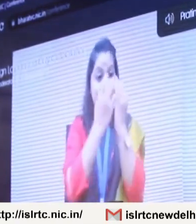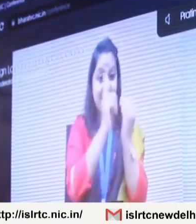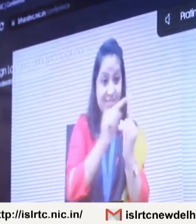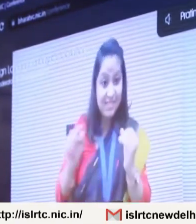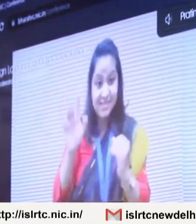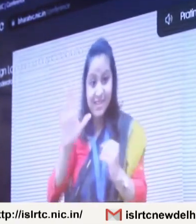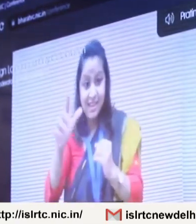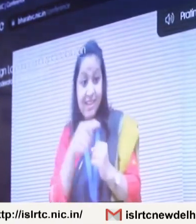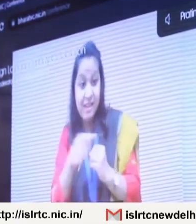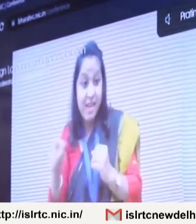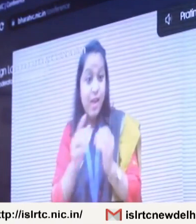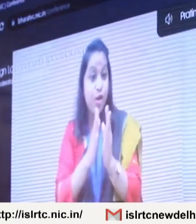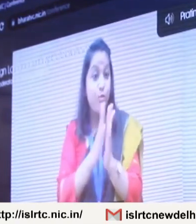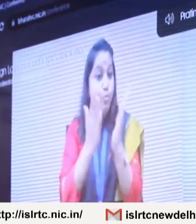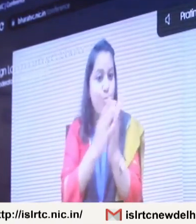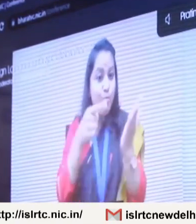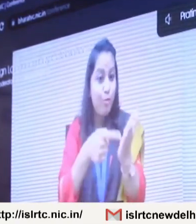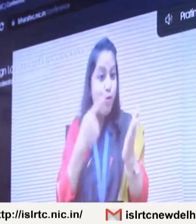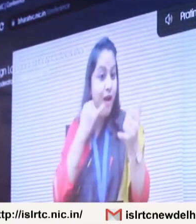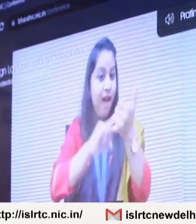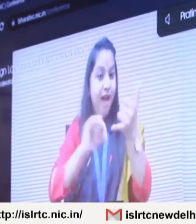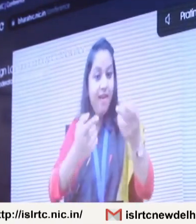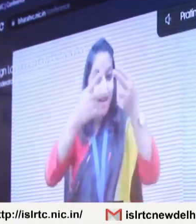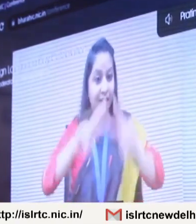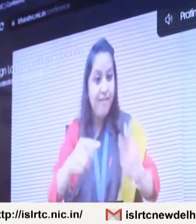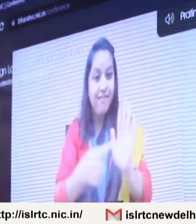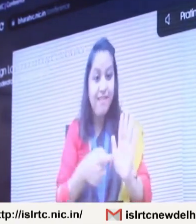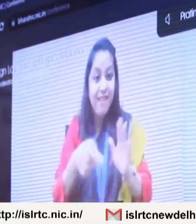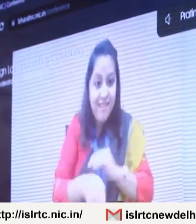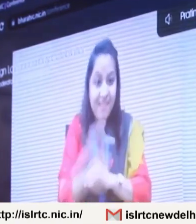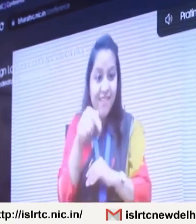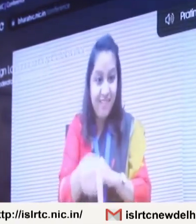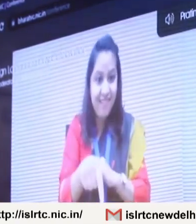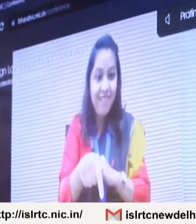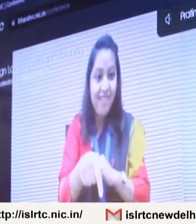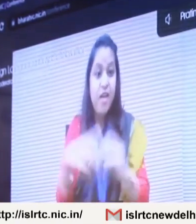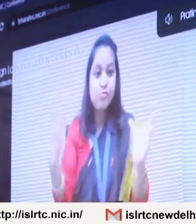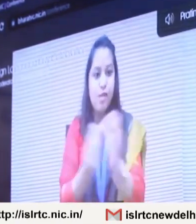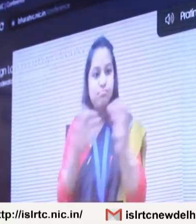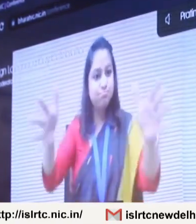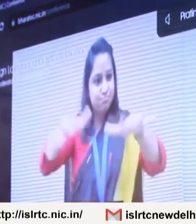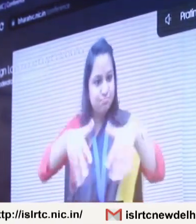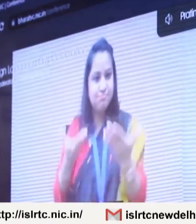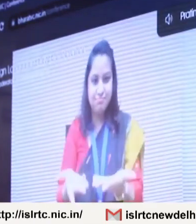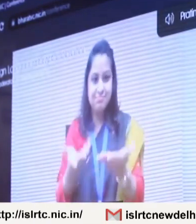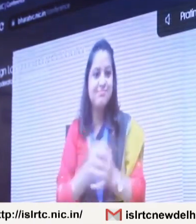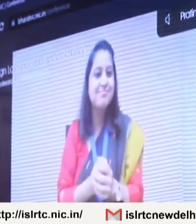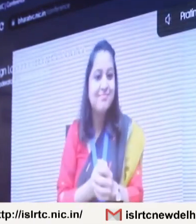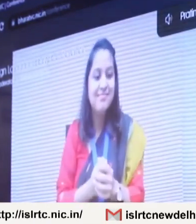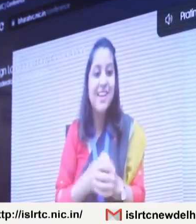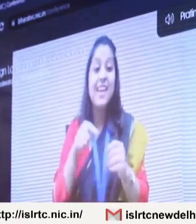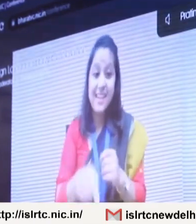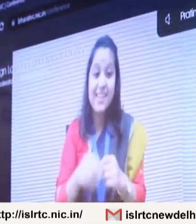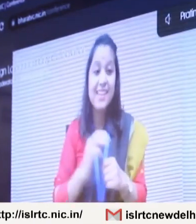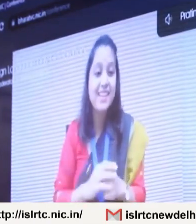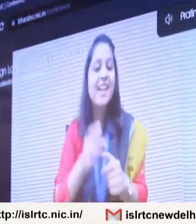पाठ्य पुस्तकों को सांकेतिक भाषा संस्करण के लिए उद्घाटन के लिए भी एकत्रित हुए हैं। इससे ये हम सभी